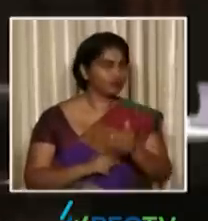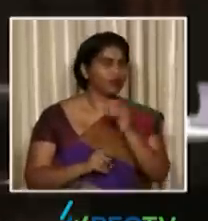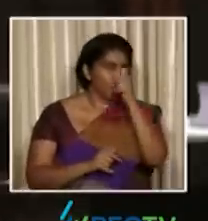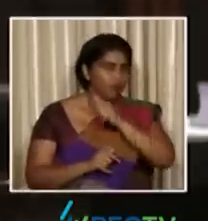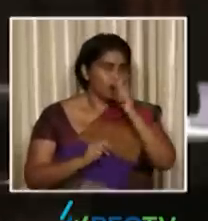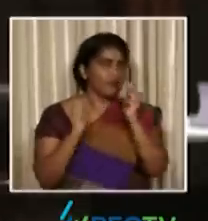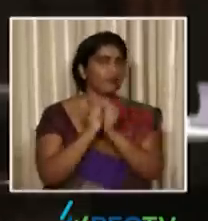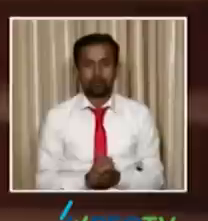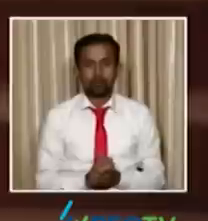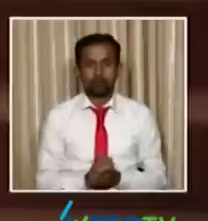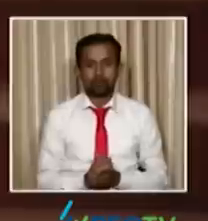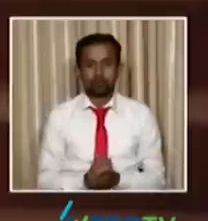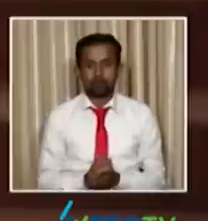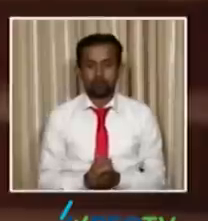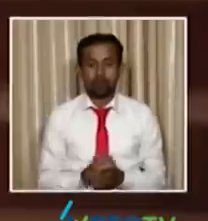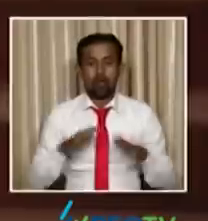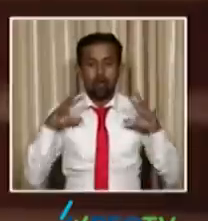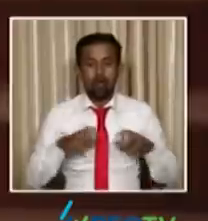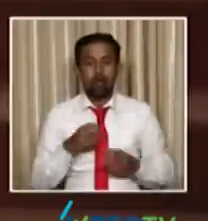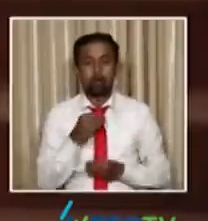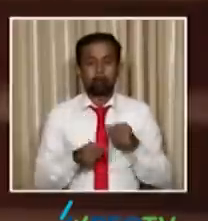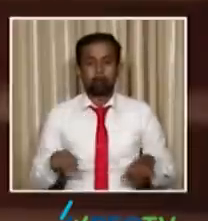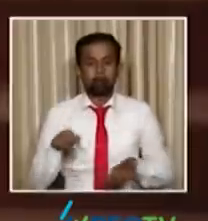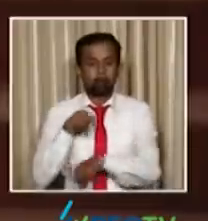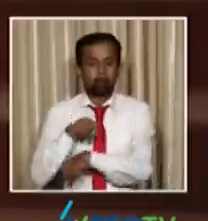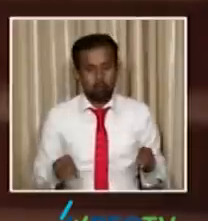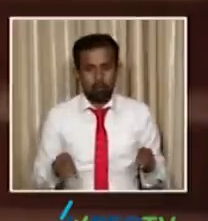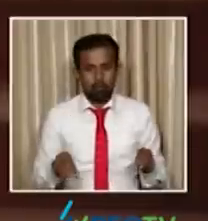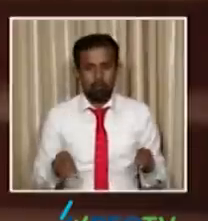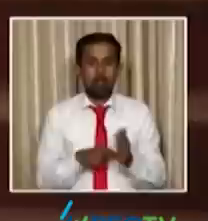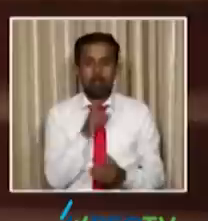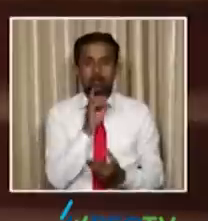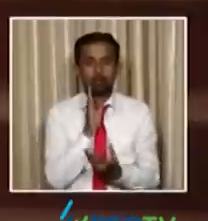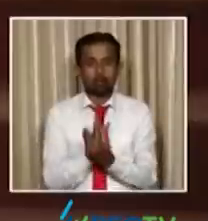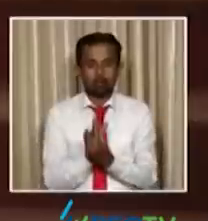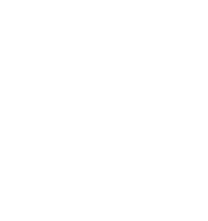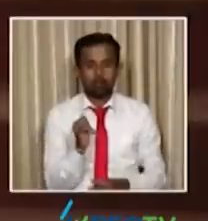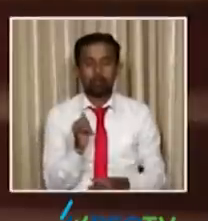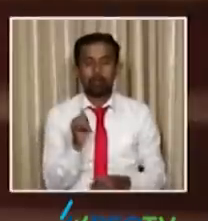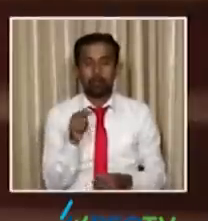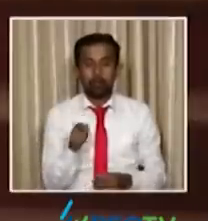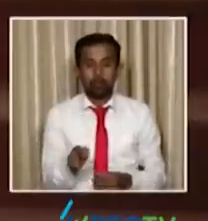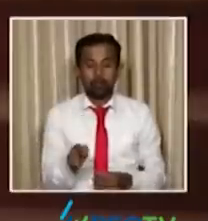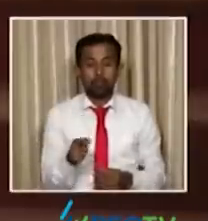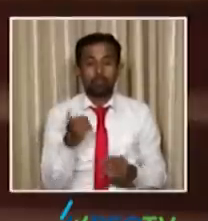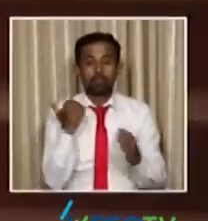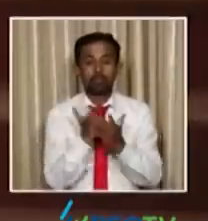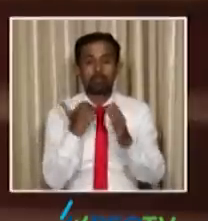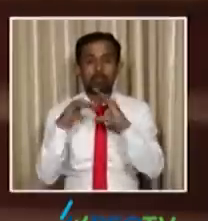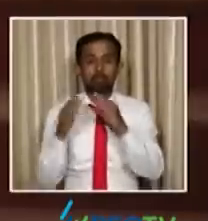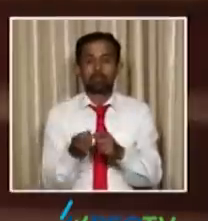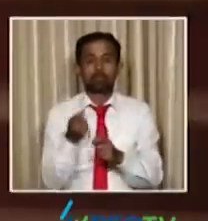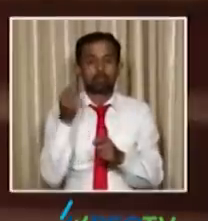හොර රහසක් තියෙනවා කියන එක අපිට පැහැදිලි නැව අයිති සමාගම මේ වෙනකොට බෑන්ක්‍රොප්ට් ඒත් අපි ලංකාවේ නඩු පවරපුවාම ඒකේ සිතාසිය පවා වාර